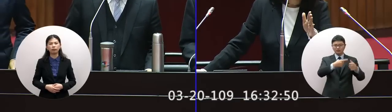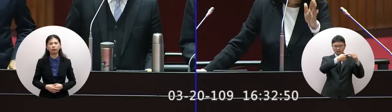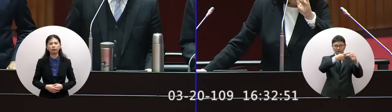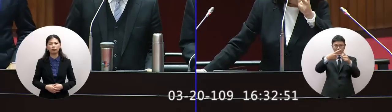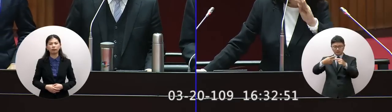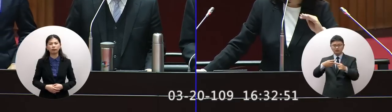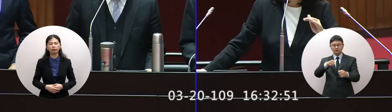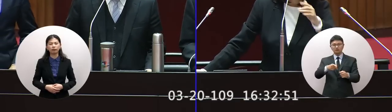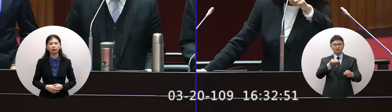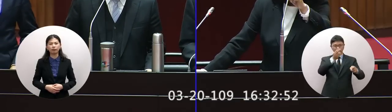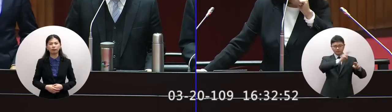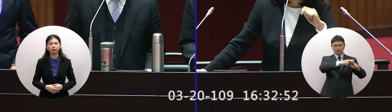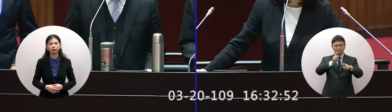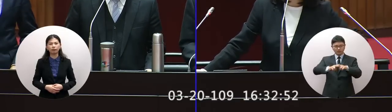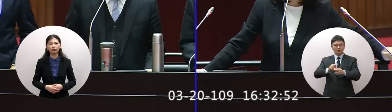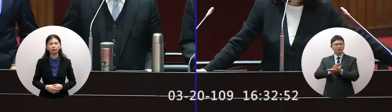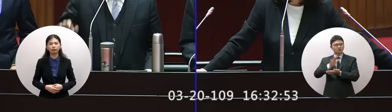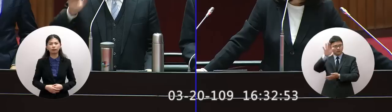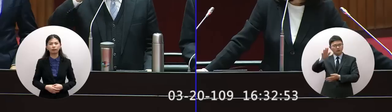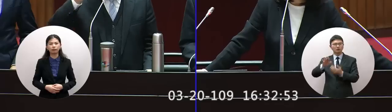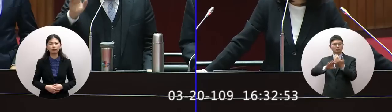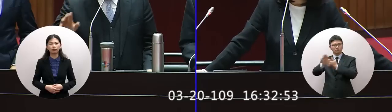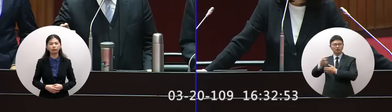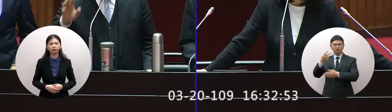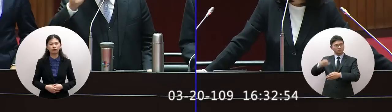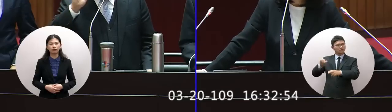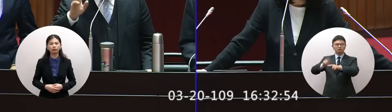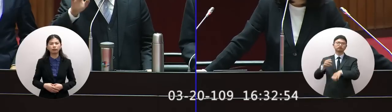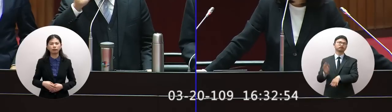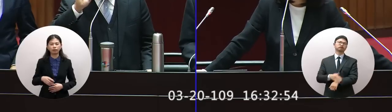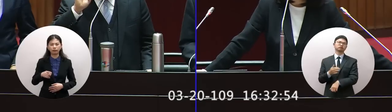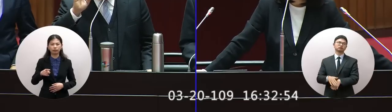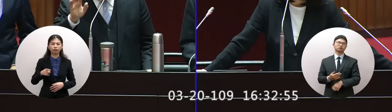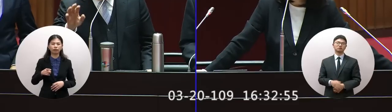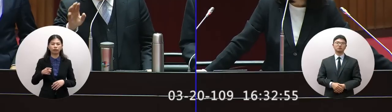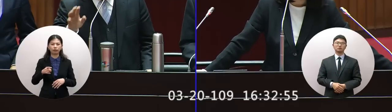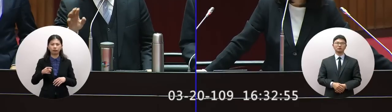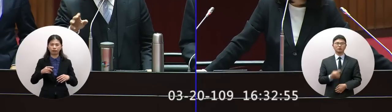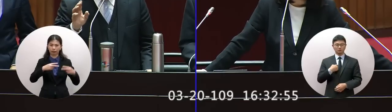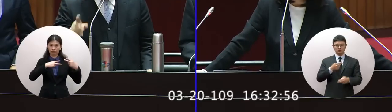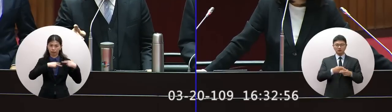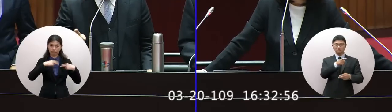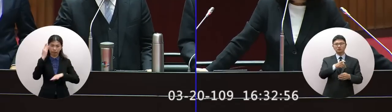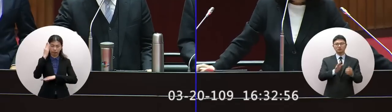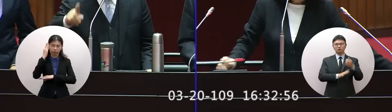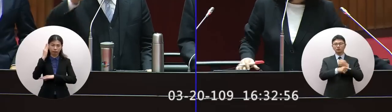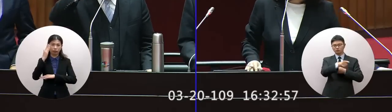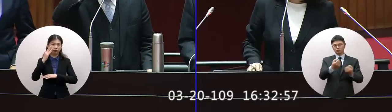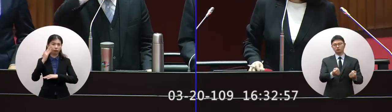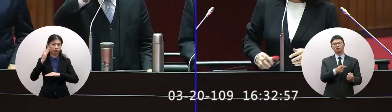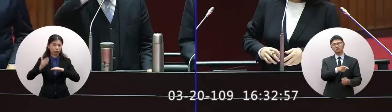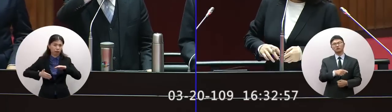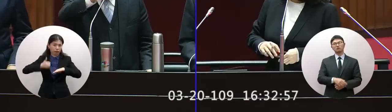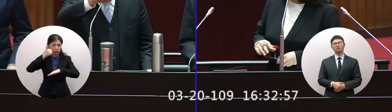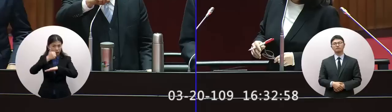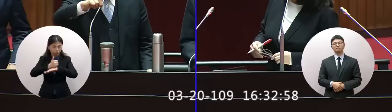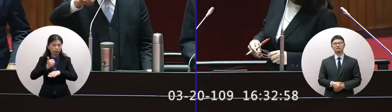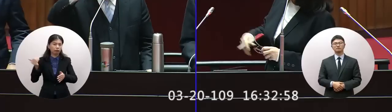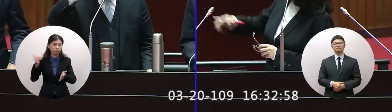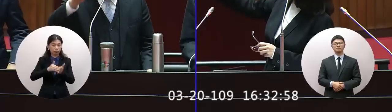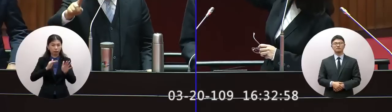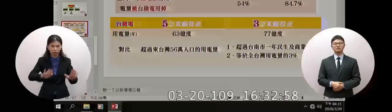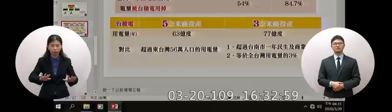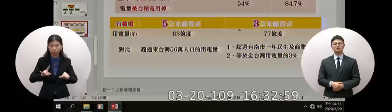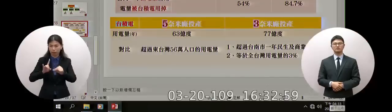以后的就都不停了。我想这个董事长在旁边，您经济部长在旁边， 蔡政府上来以后，我们在中